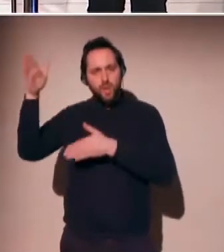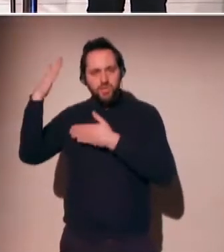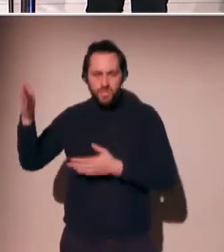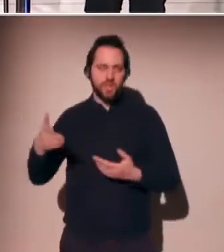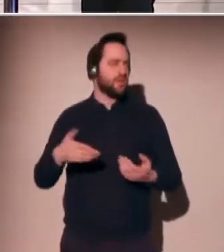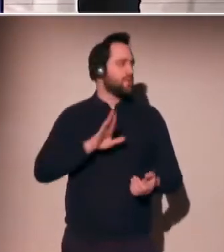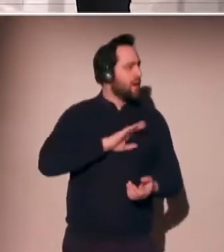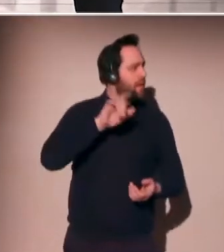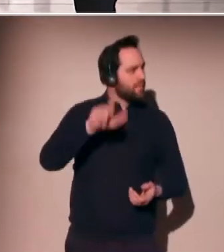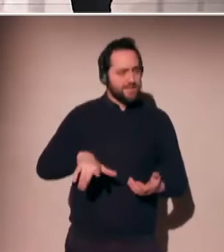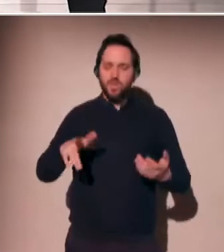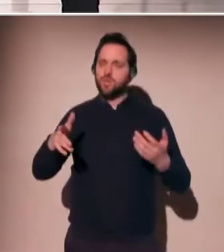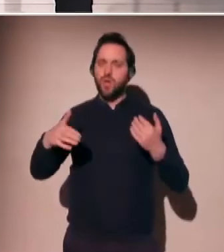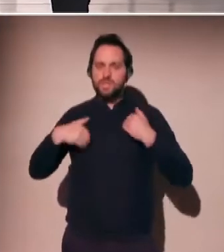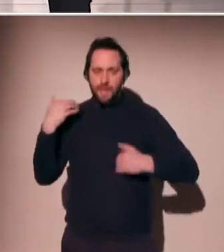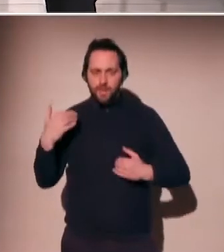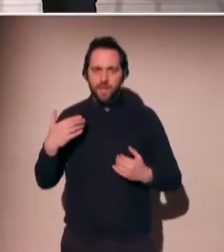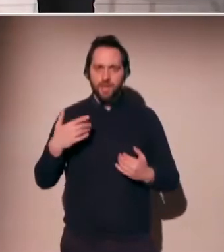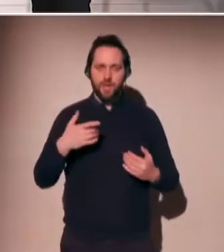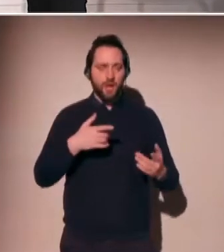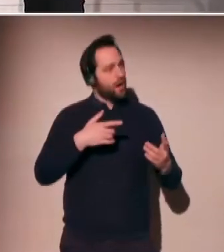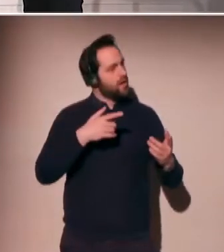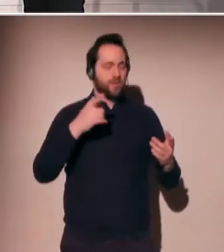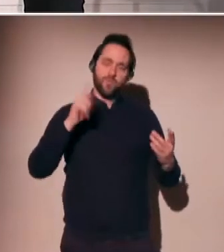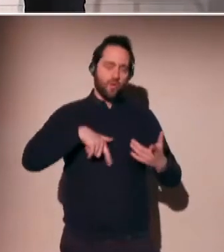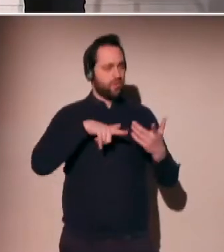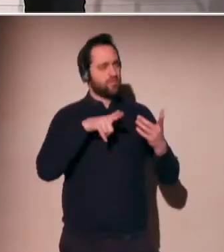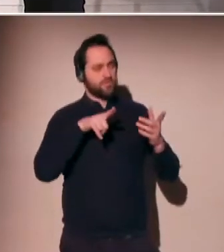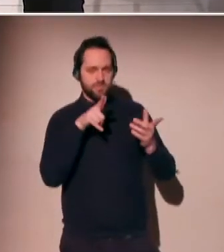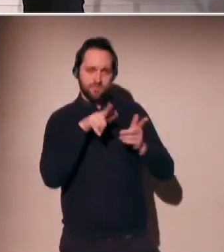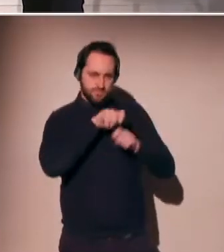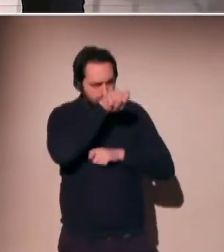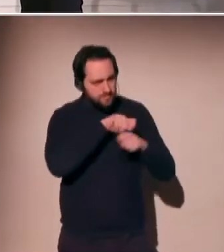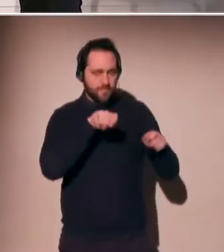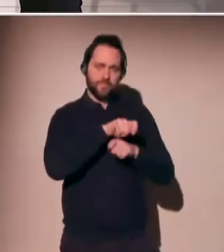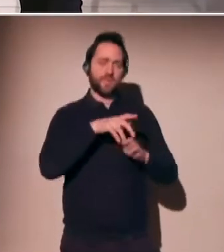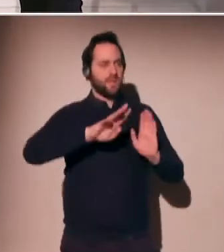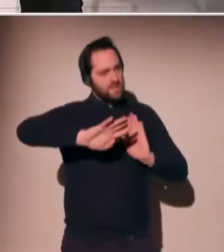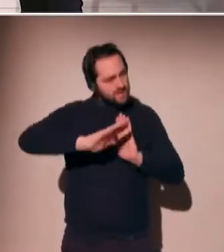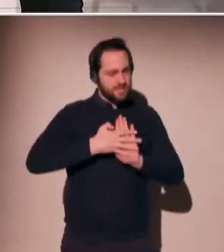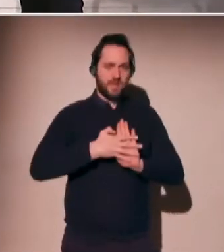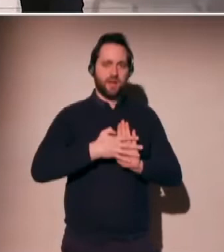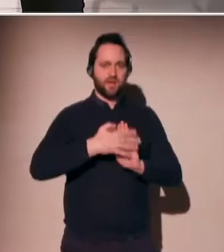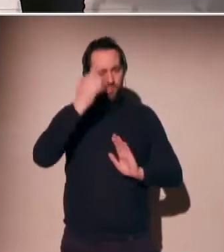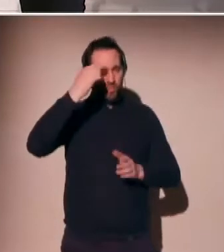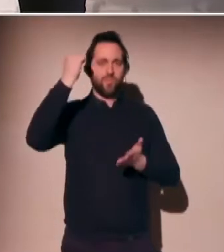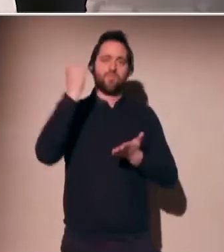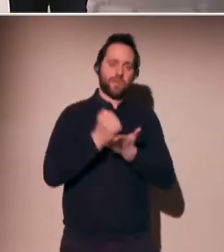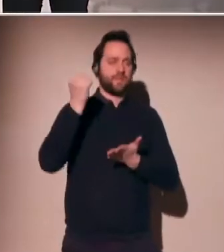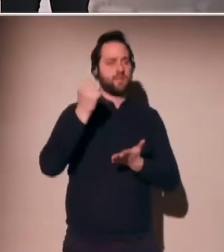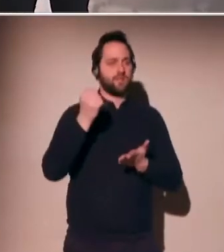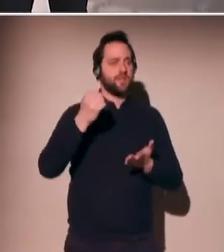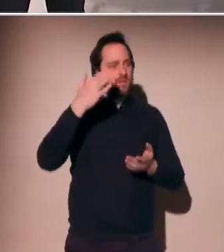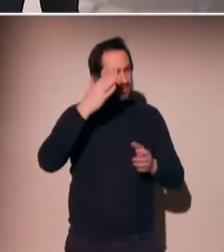handicaps dans le domaine de l'apprentissage, par exemple? Voilà. Il faut absolument définir nos critères de réussite, de succès, pas seulement pour ceux et celles qui